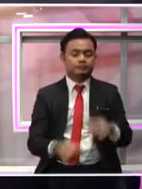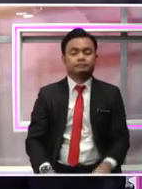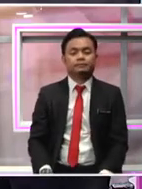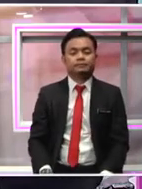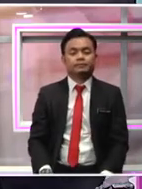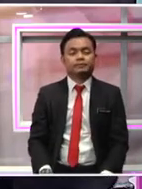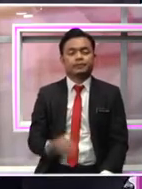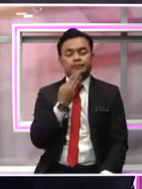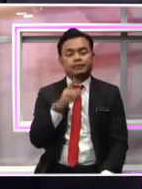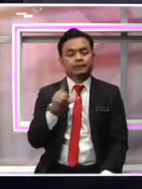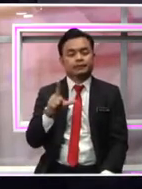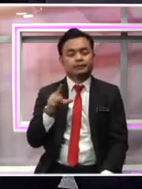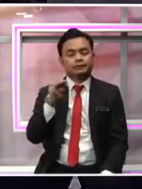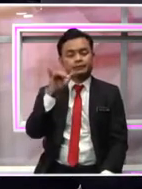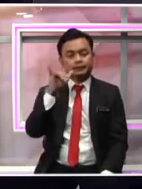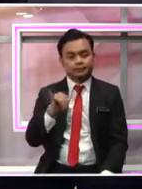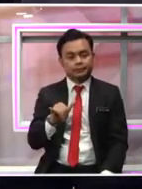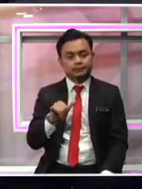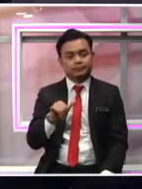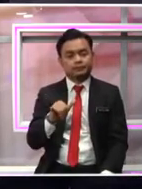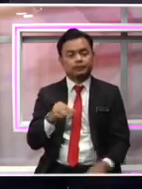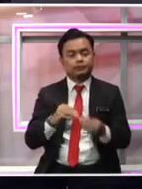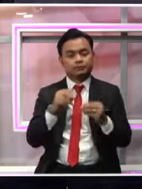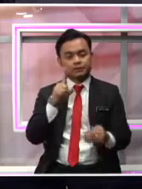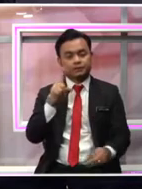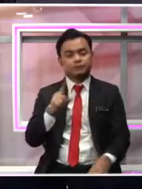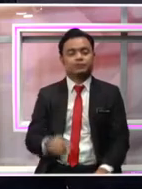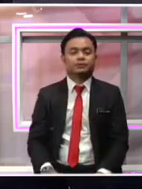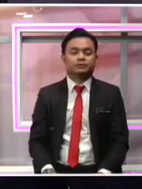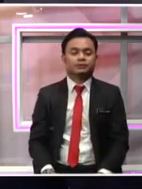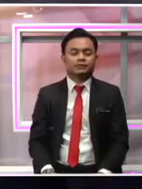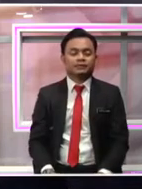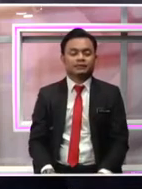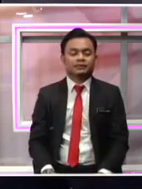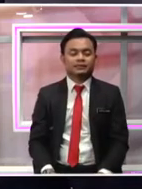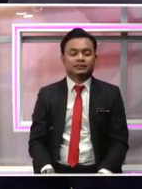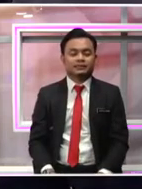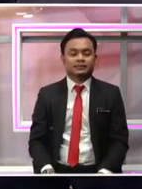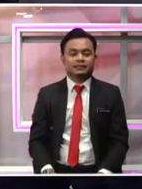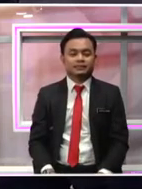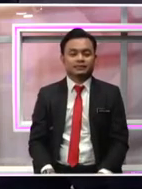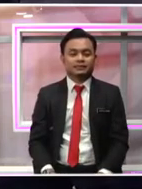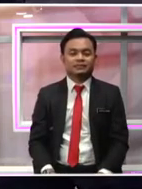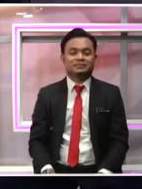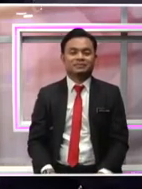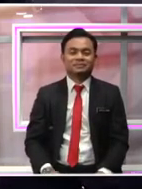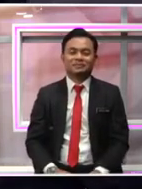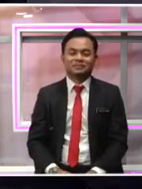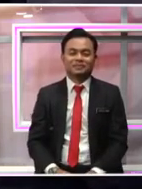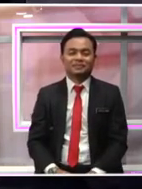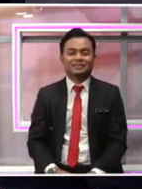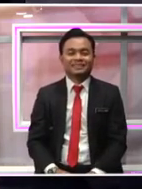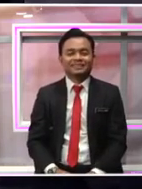yang pertama Mira Time Aa ini Santa ohata flocculating Admiral banget kembali